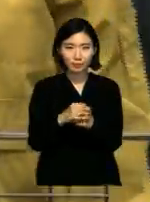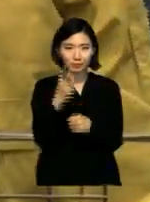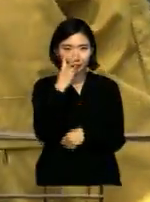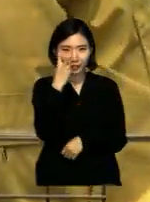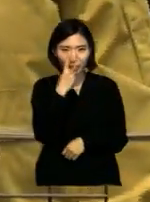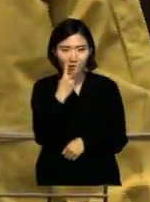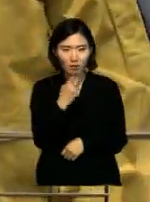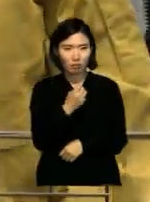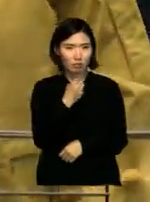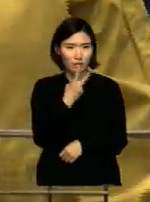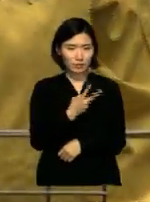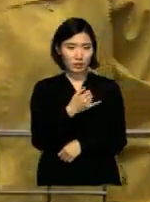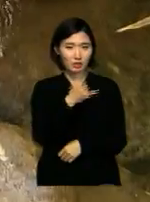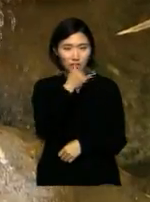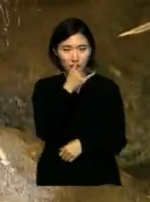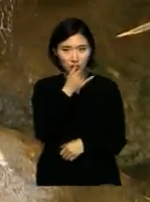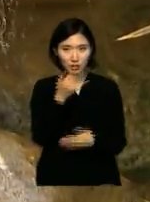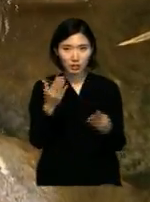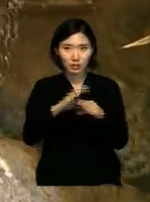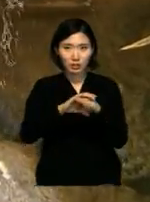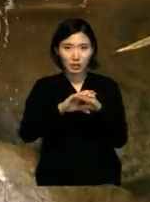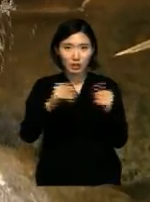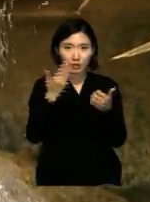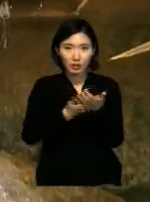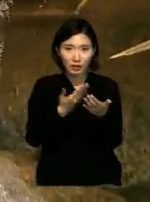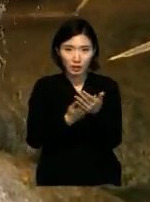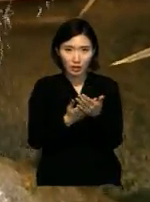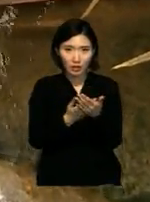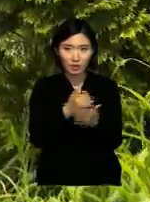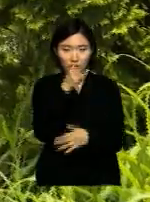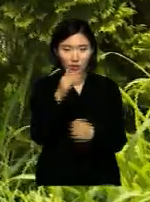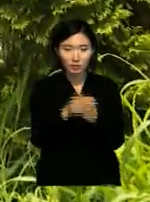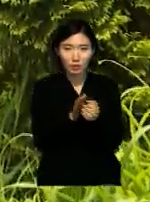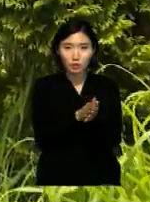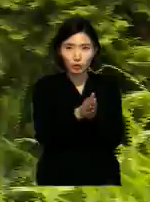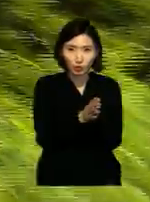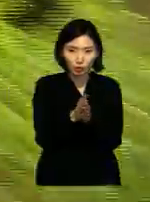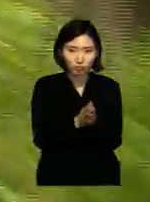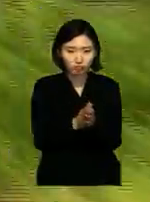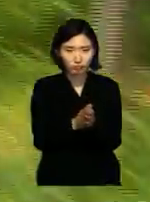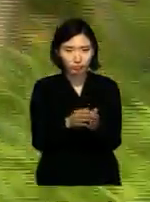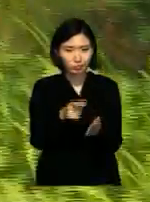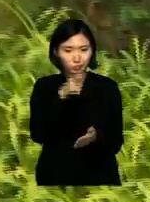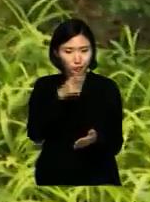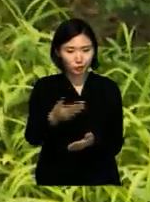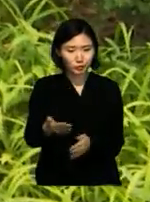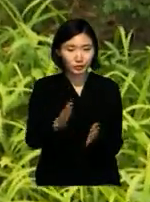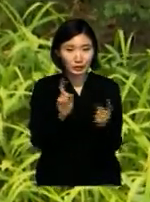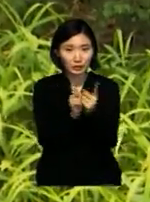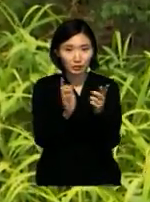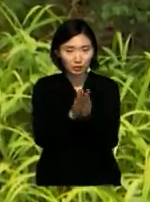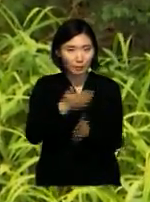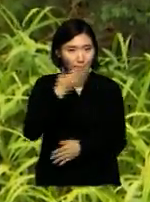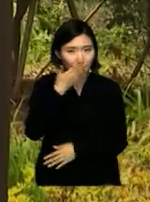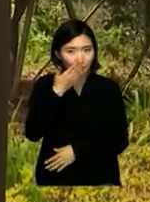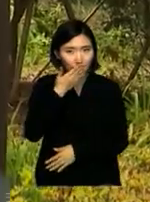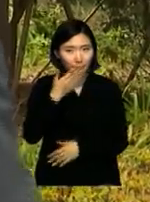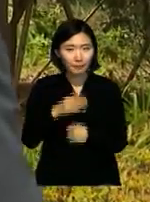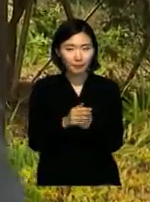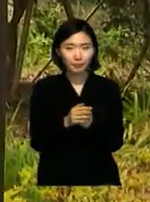시의원들은 냄새가 난다는 민원이 있어 왔기 때문에 손을 씻고 냄새도 맡습니다. 실개천에 흐르는